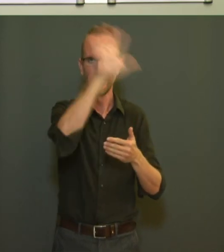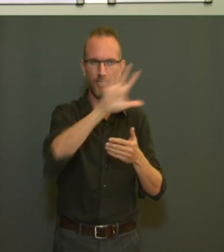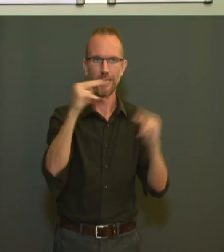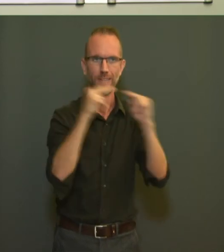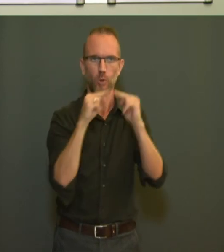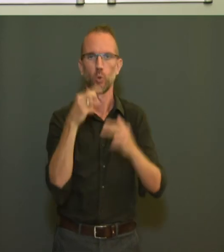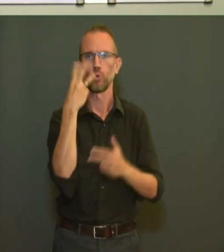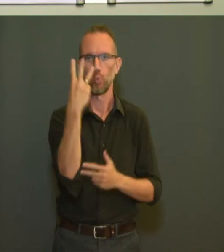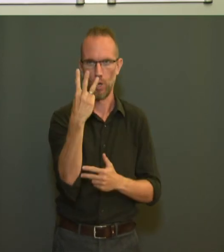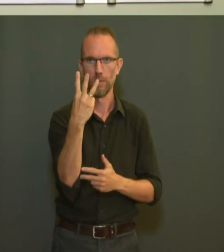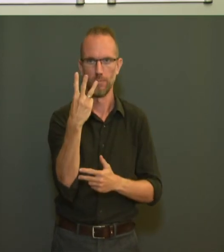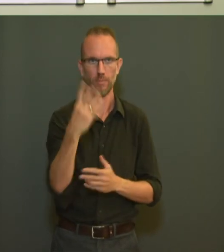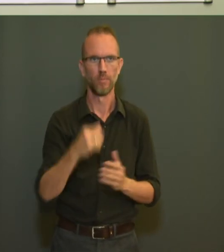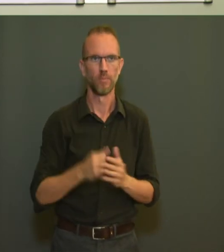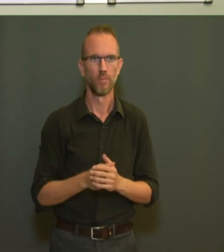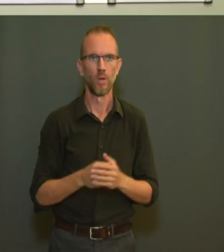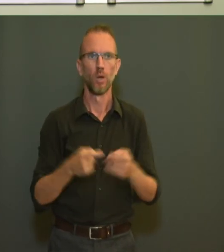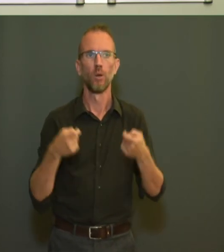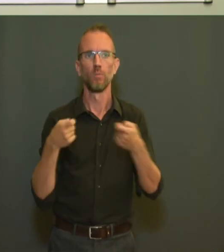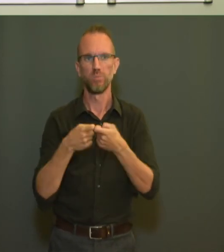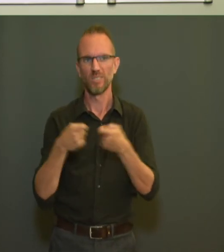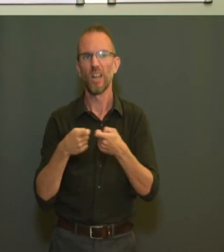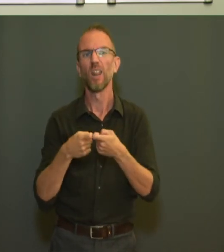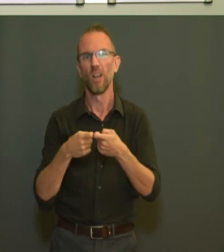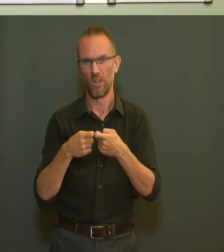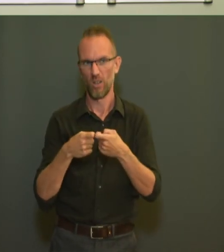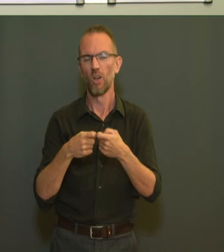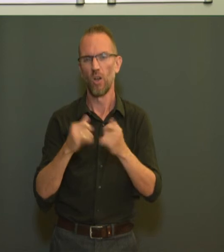elle, encore au niveau 4.